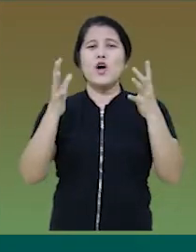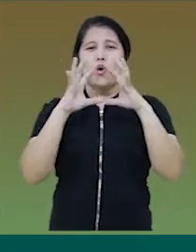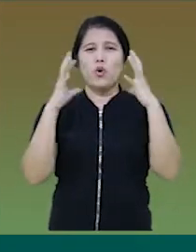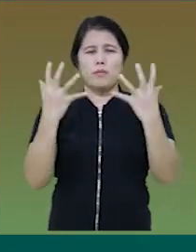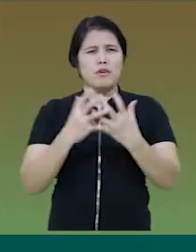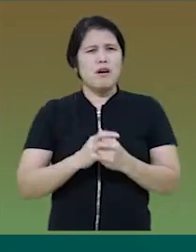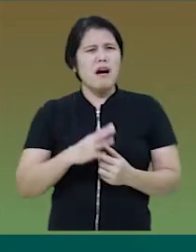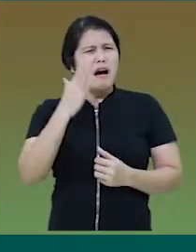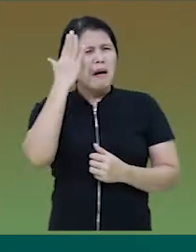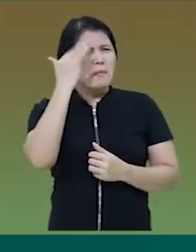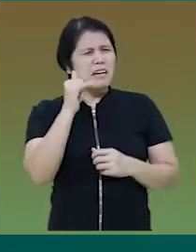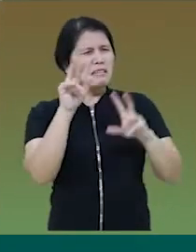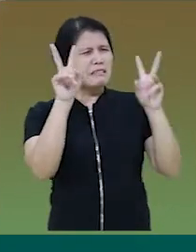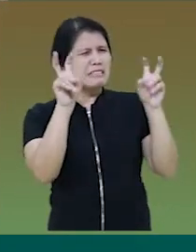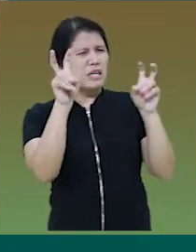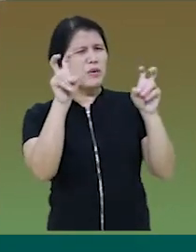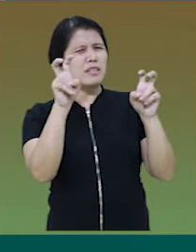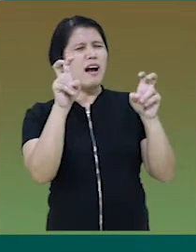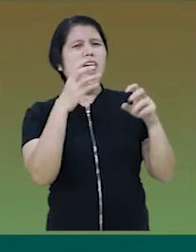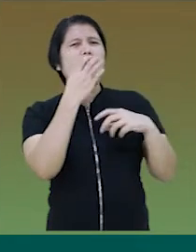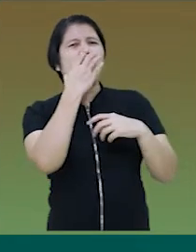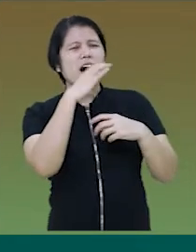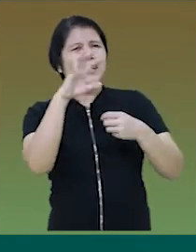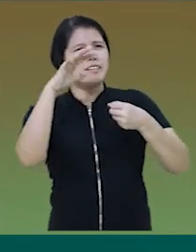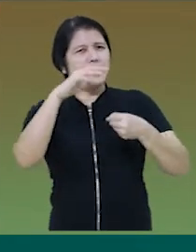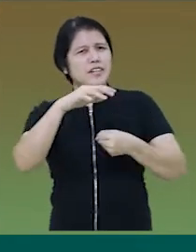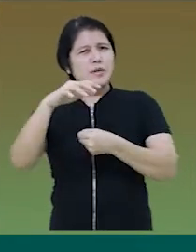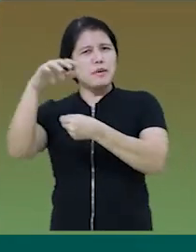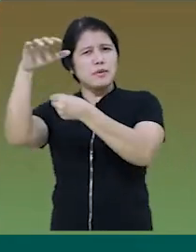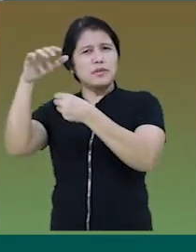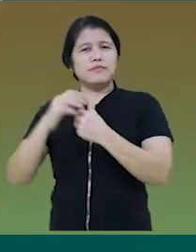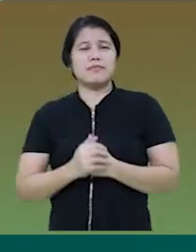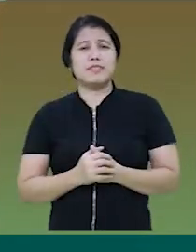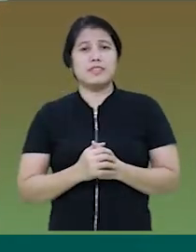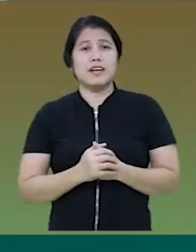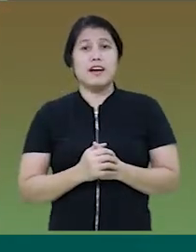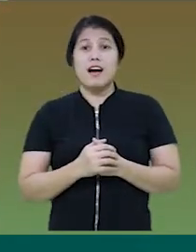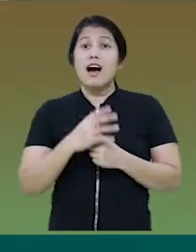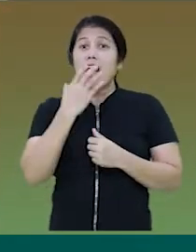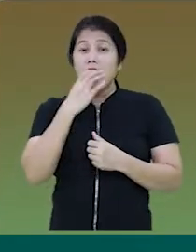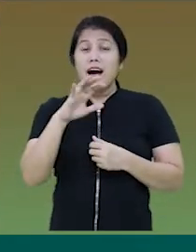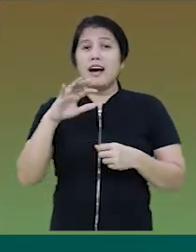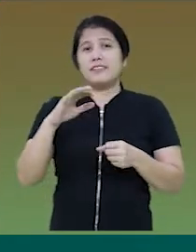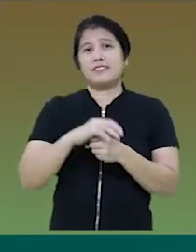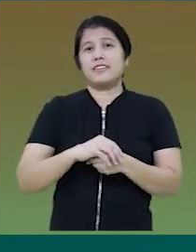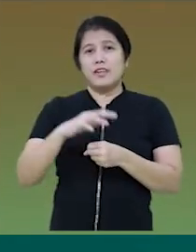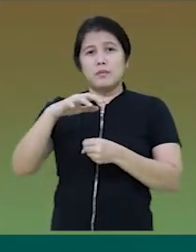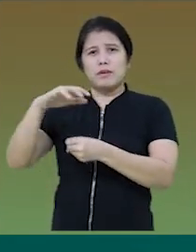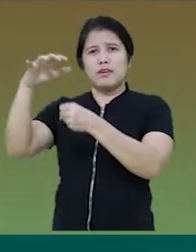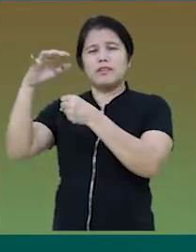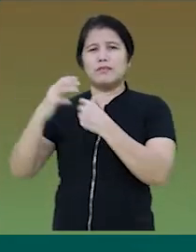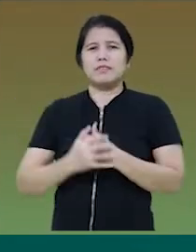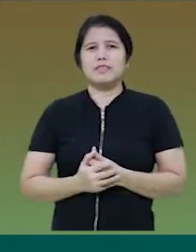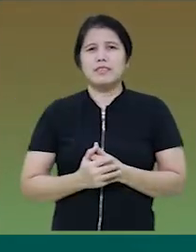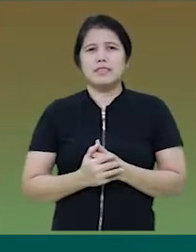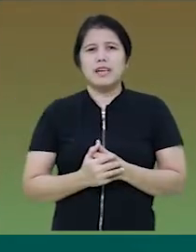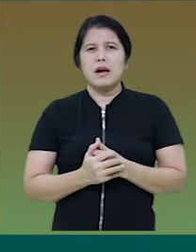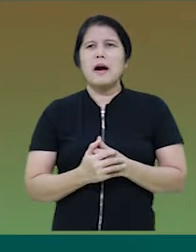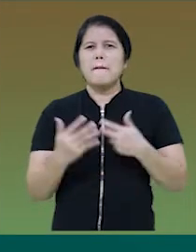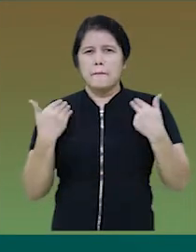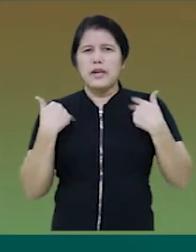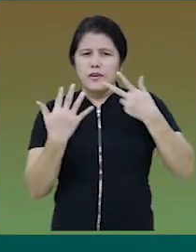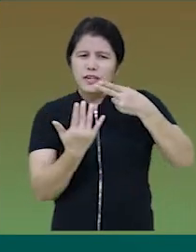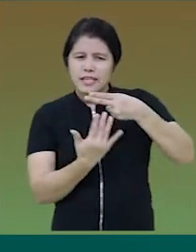Teacher, bakit po pala hot air balloon ang tawag sa lobo? Ang hot air balloon ay gumagamit ng burner